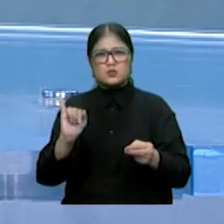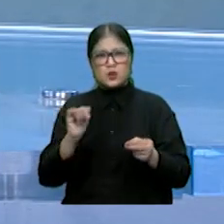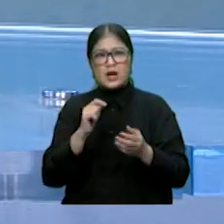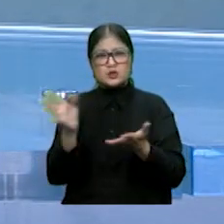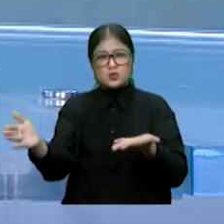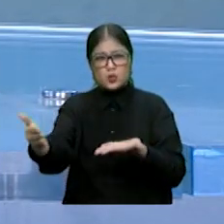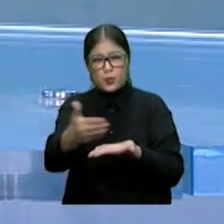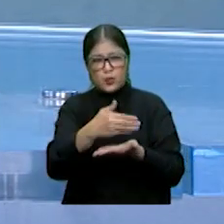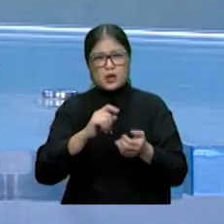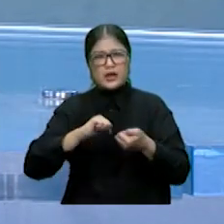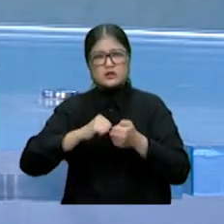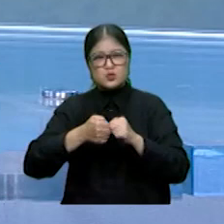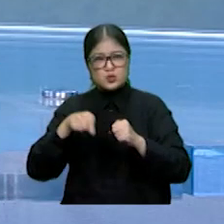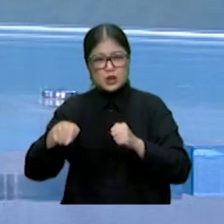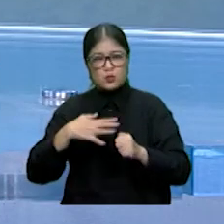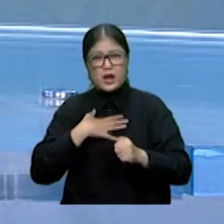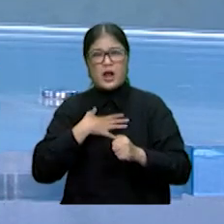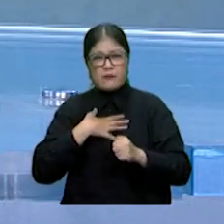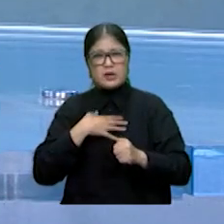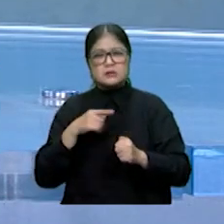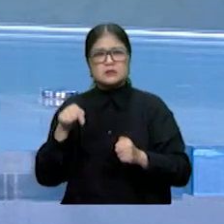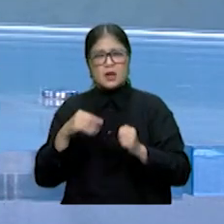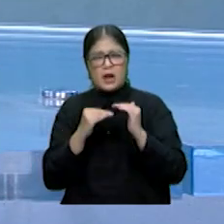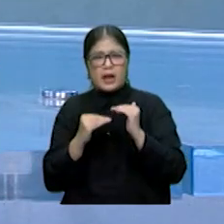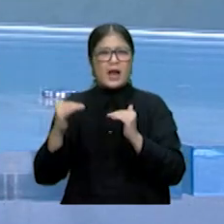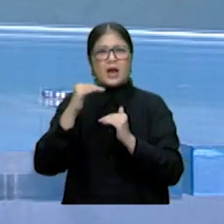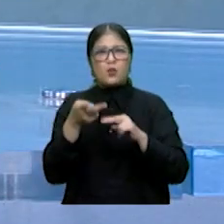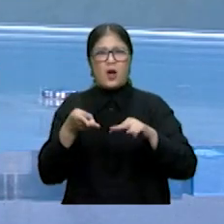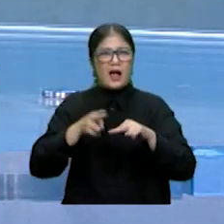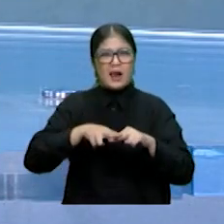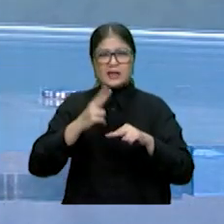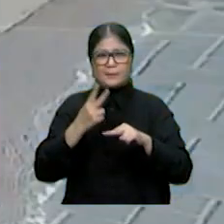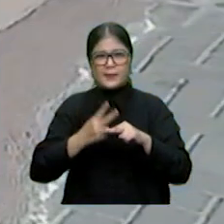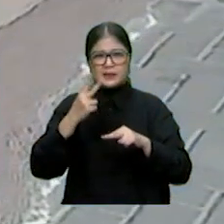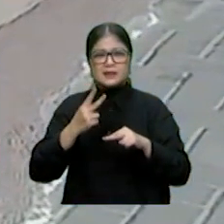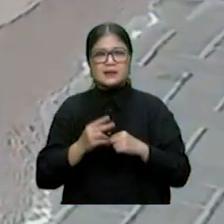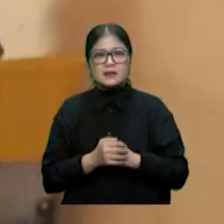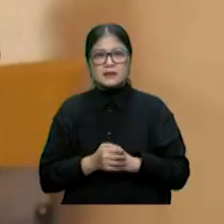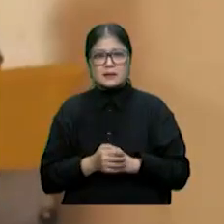kasus infeksi saluran pernafasan di Kota Depok naik hingga 2 kali lipat.